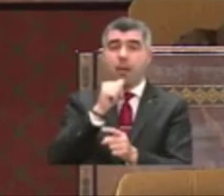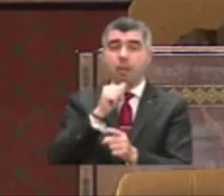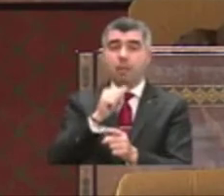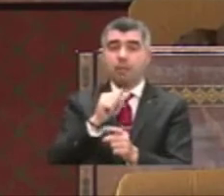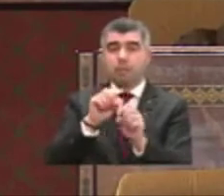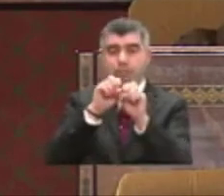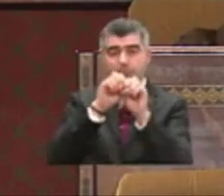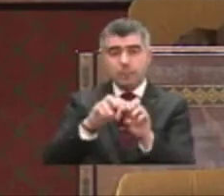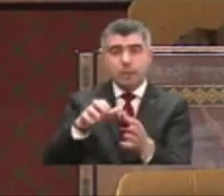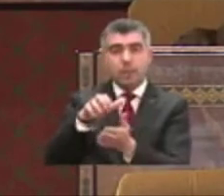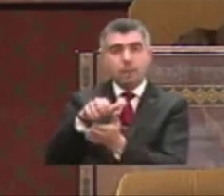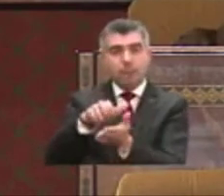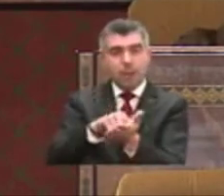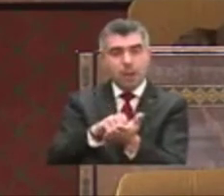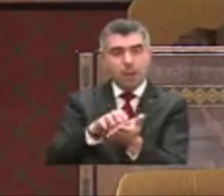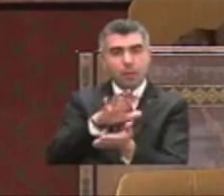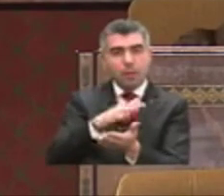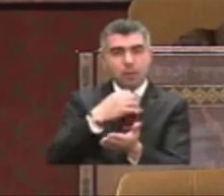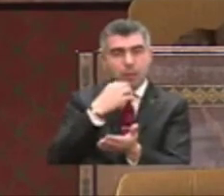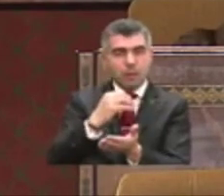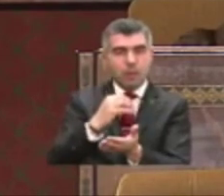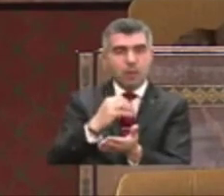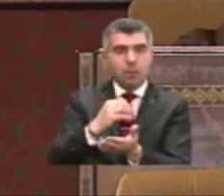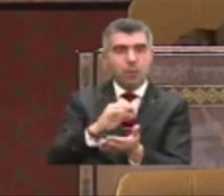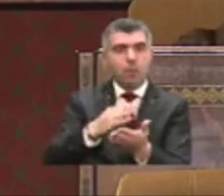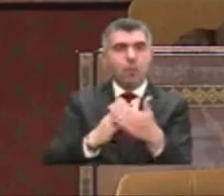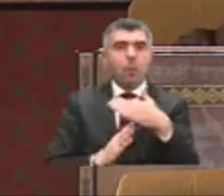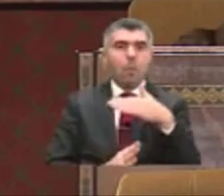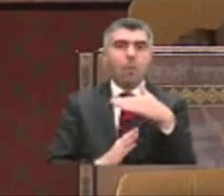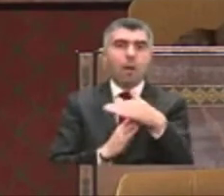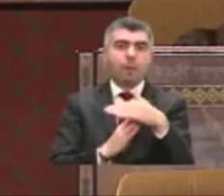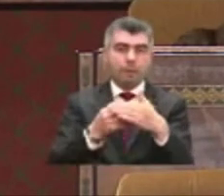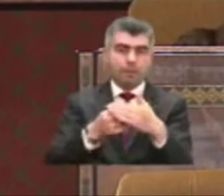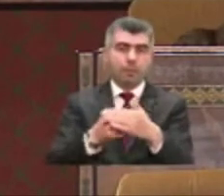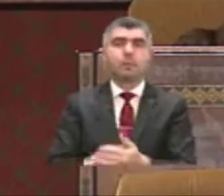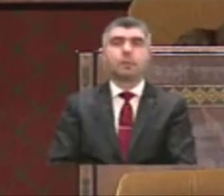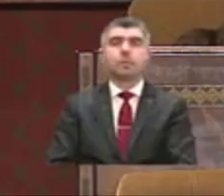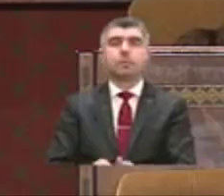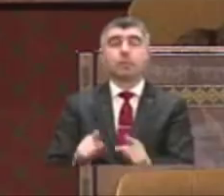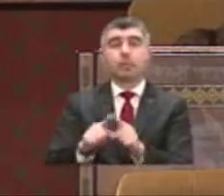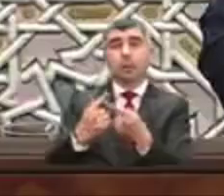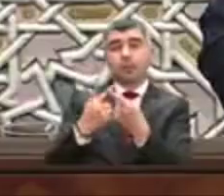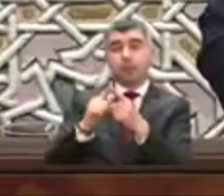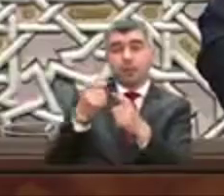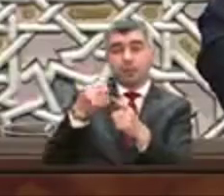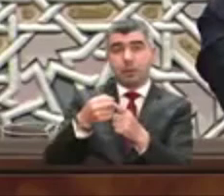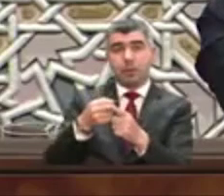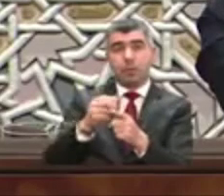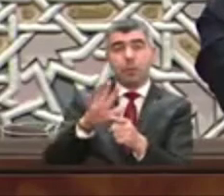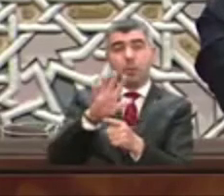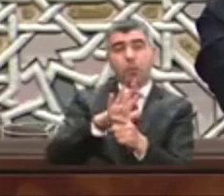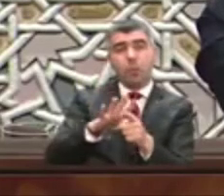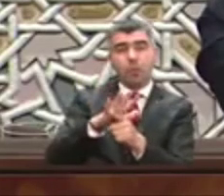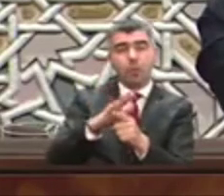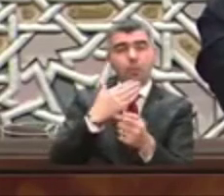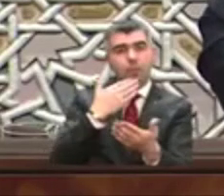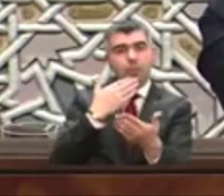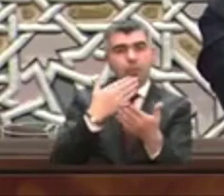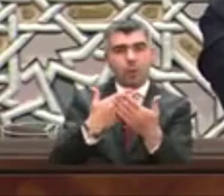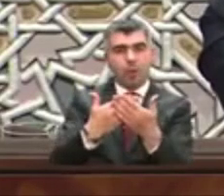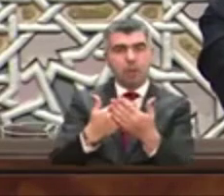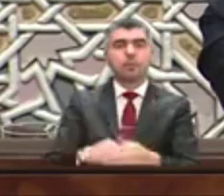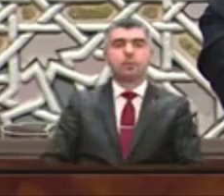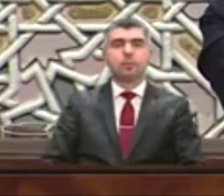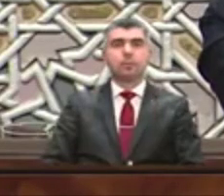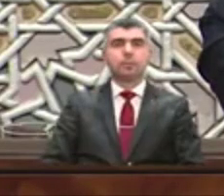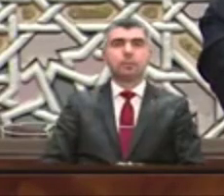قرار توقيف سقي المزروعات الموسمية، لكن السيد الوزير المزروعات المتعددة السنوات وجب. شكرا